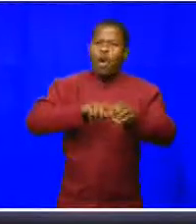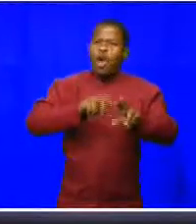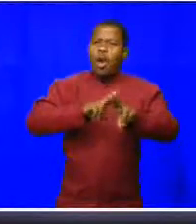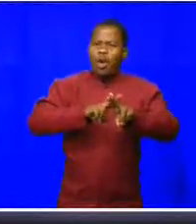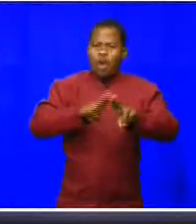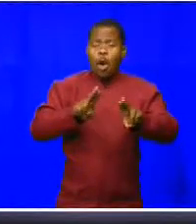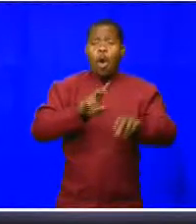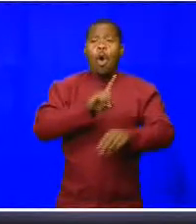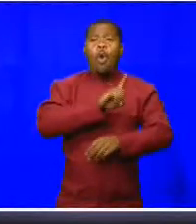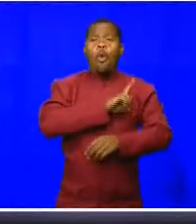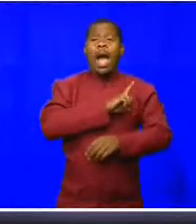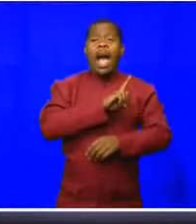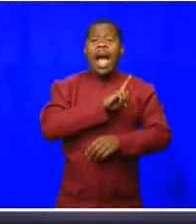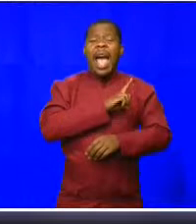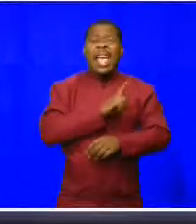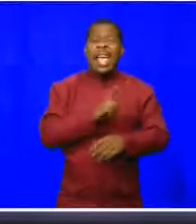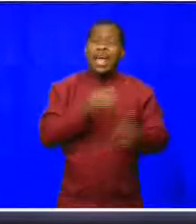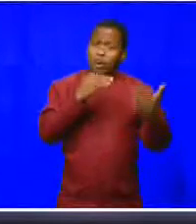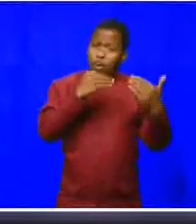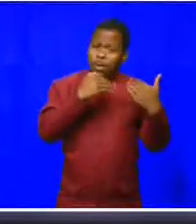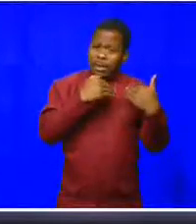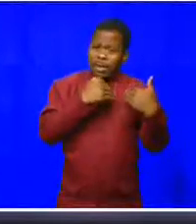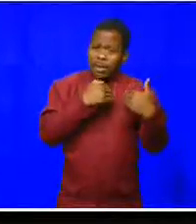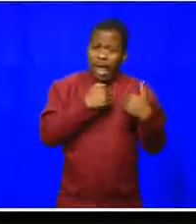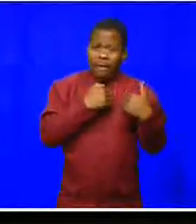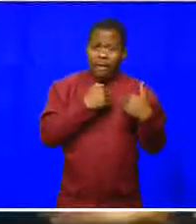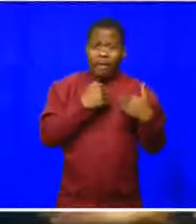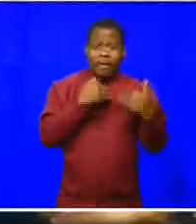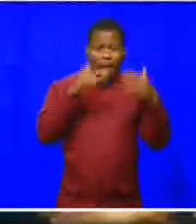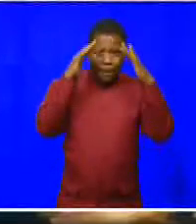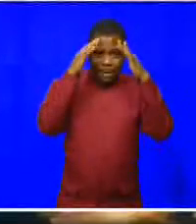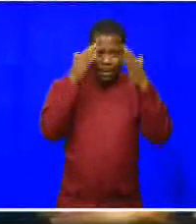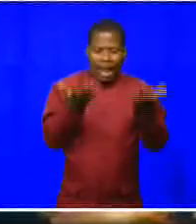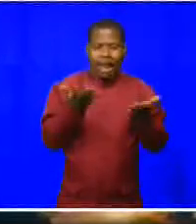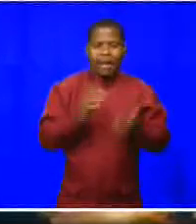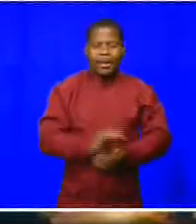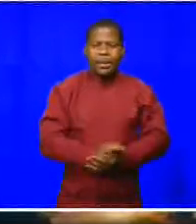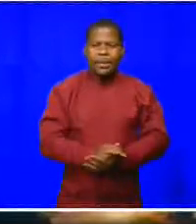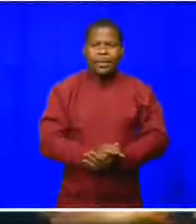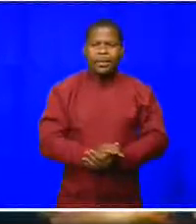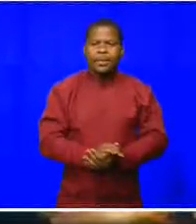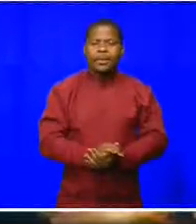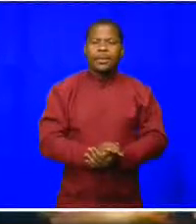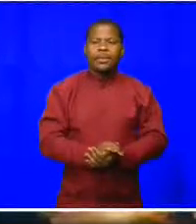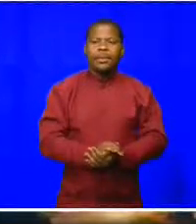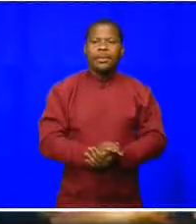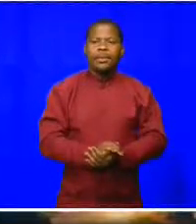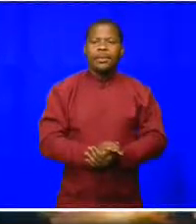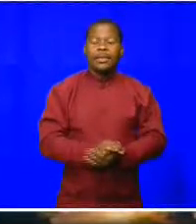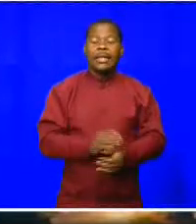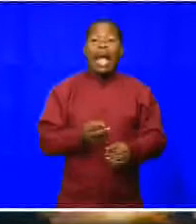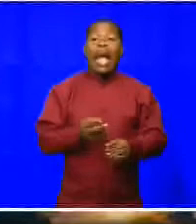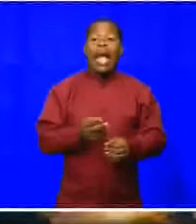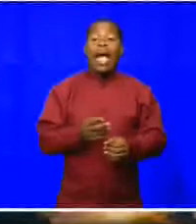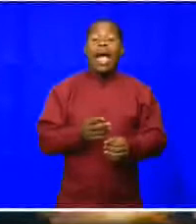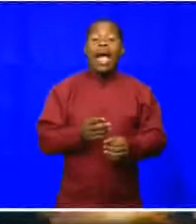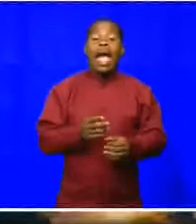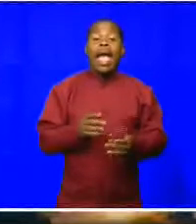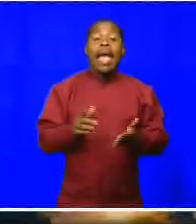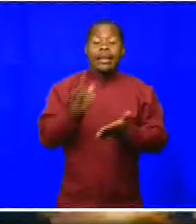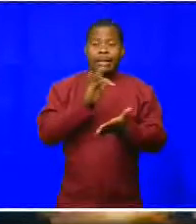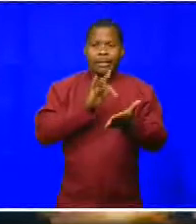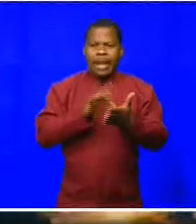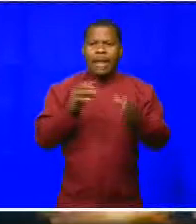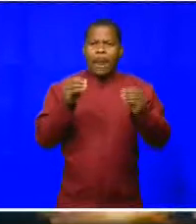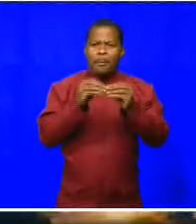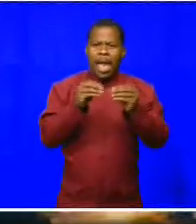utawuhlala kube safe kube njani. Ulanzela simemetelo lesikhishwe elibhange